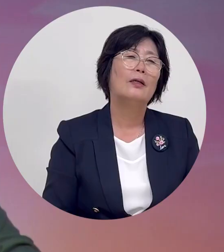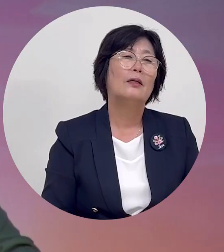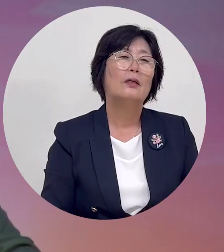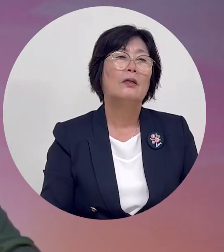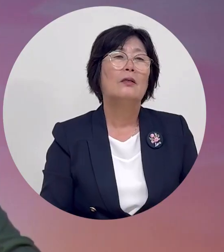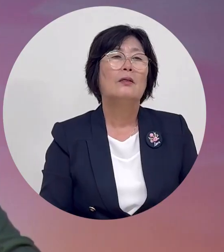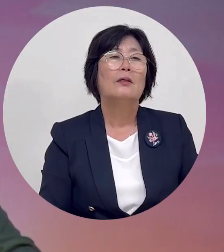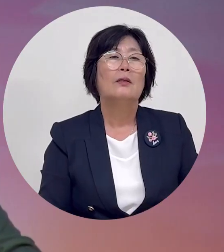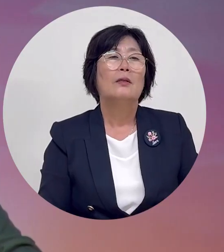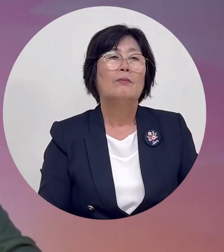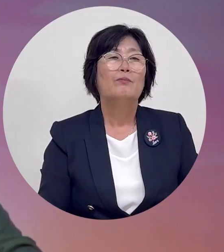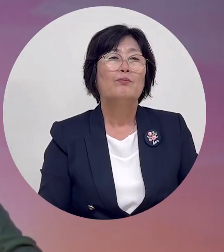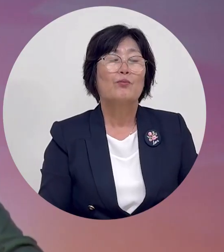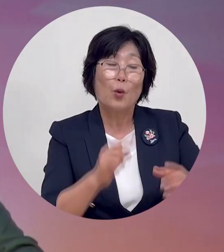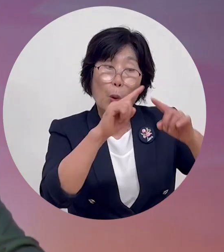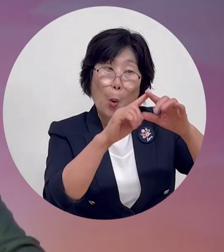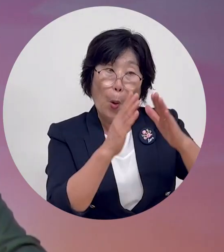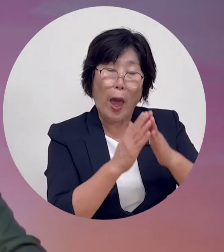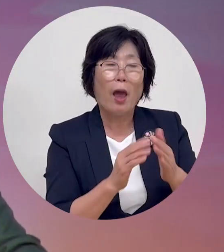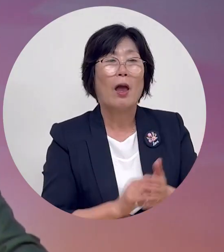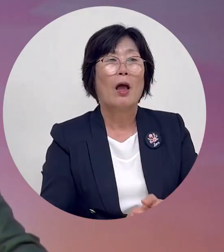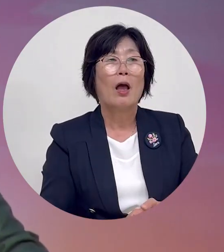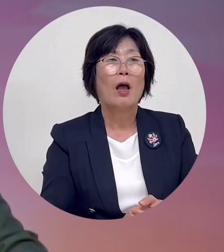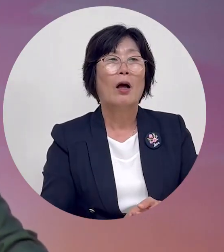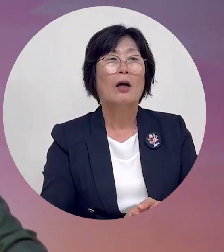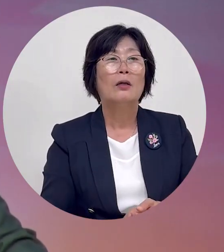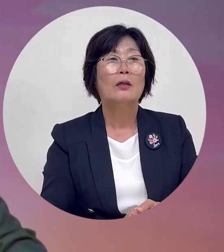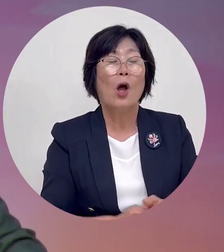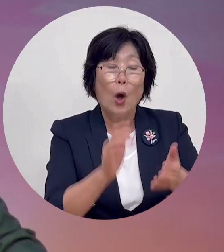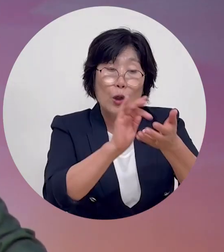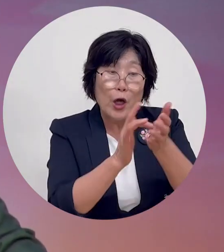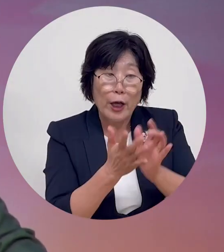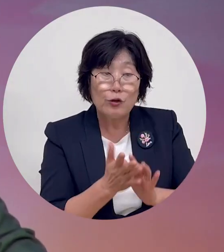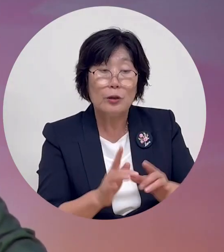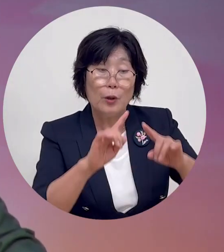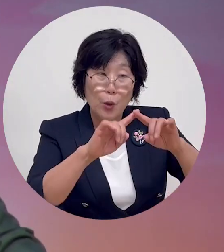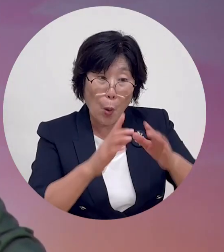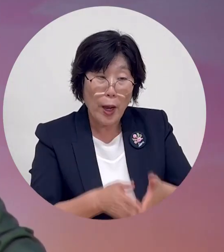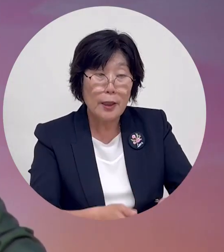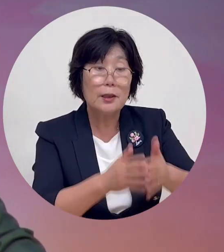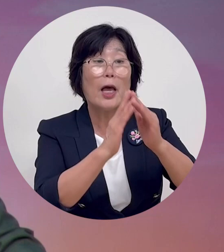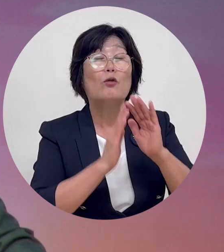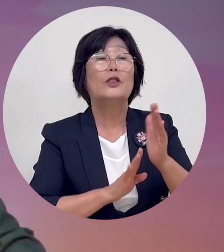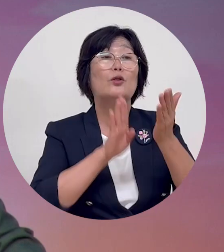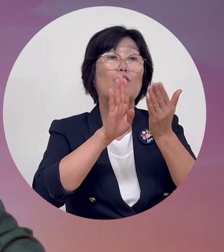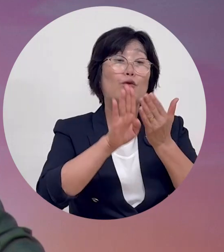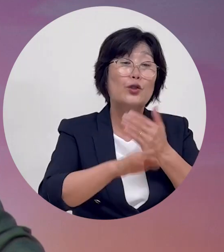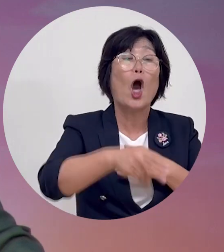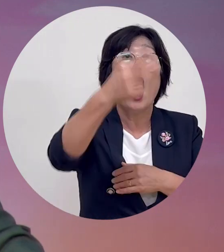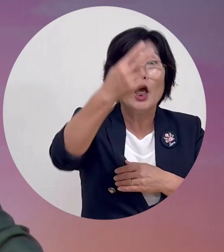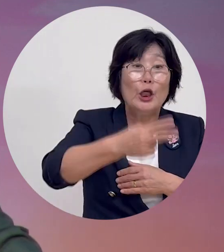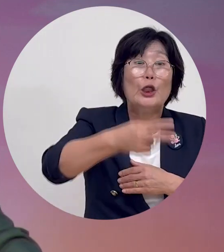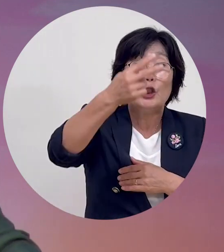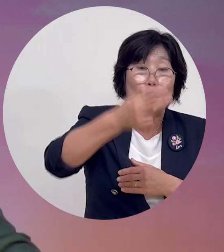여러분 우리 교회 예수님이 교회를 세우신 이후에 2000년이 지나면서